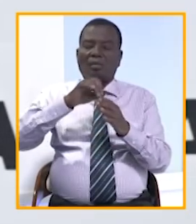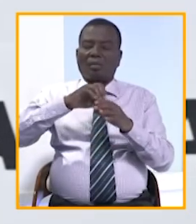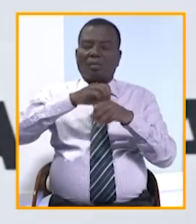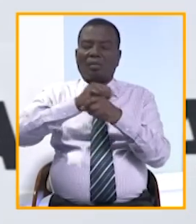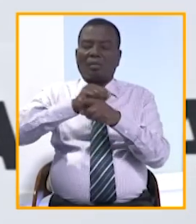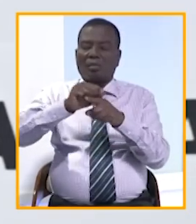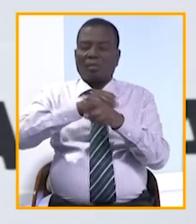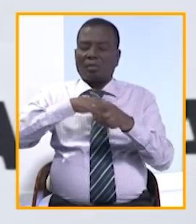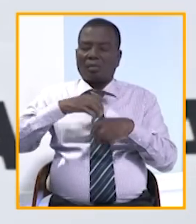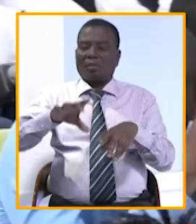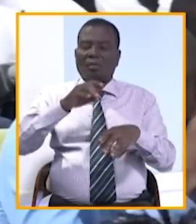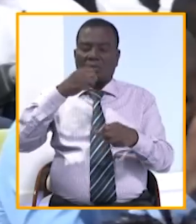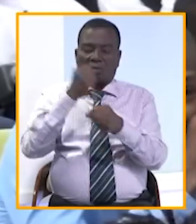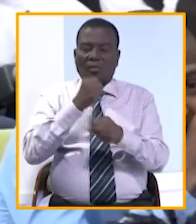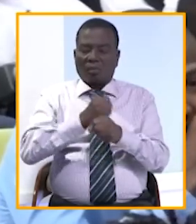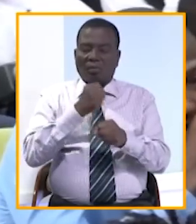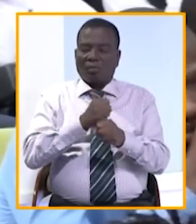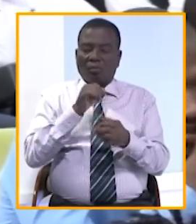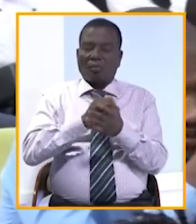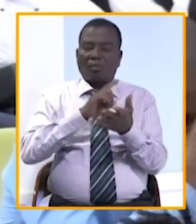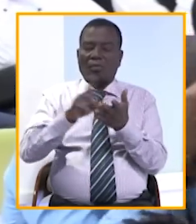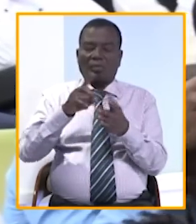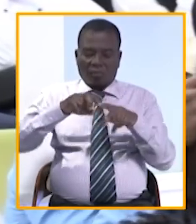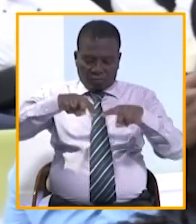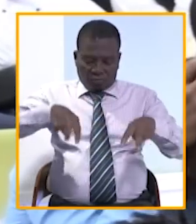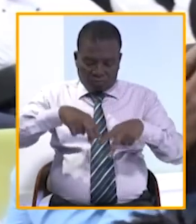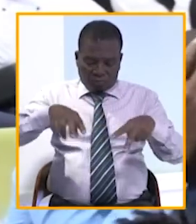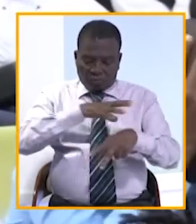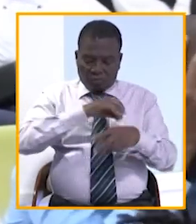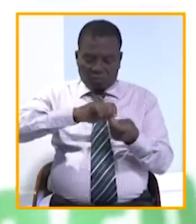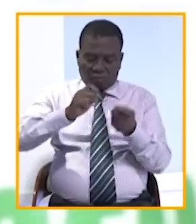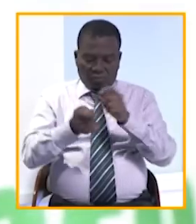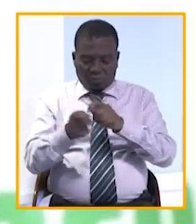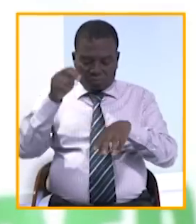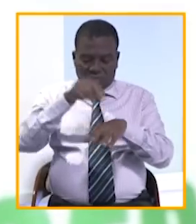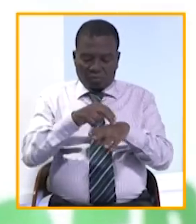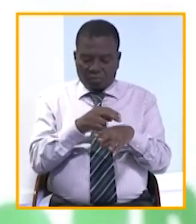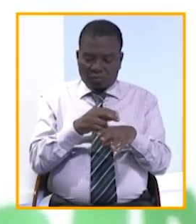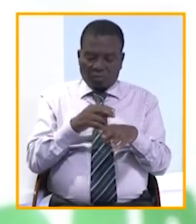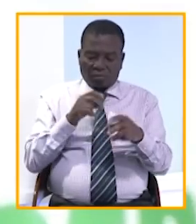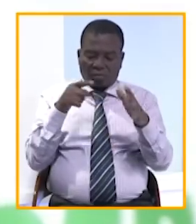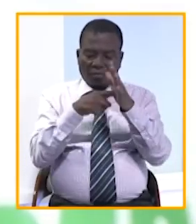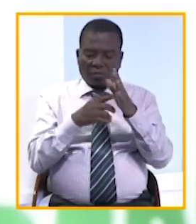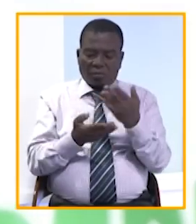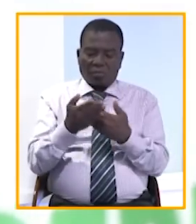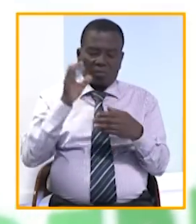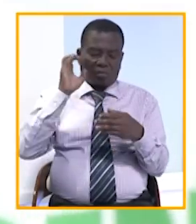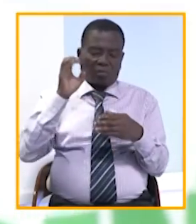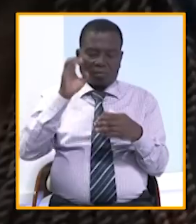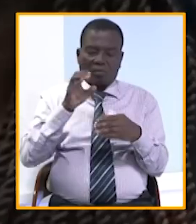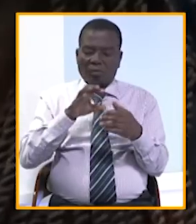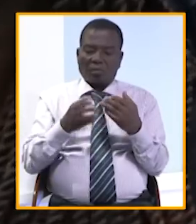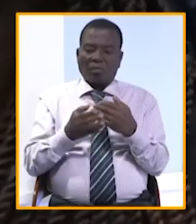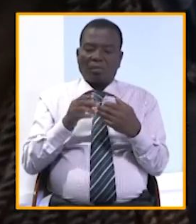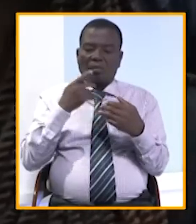trouvent assez rapidement du travail. Cette semaine de la recherche et de l'innovation est marquée par la conférence